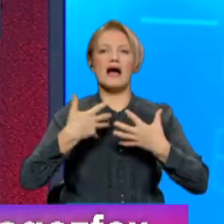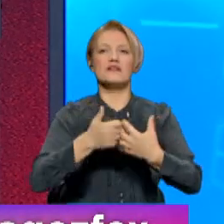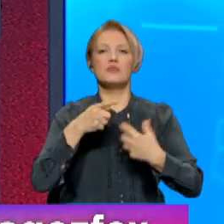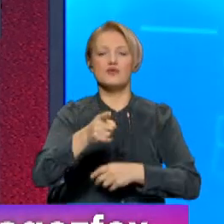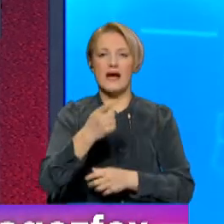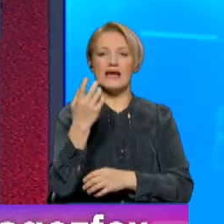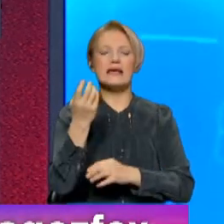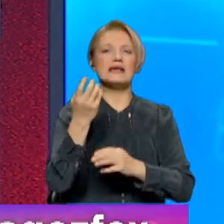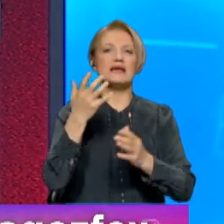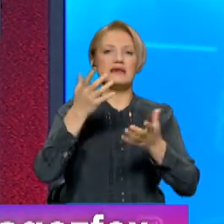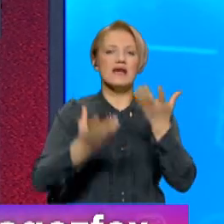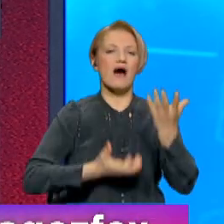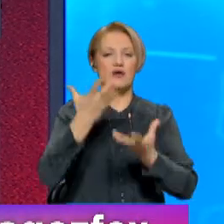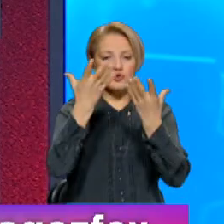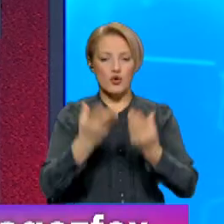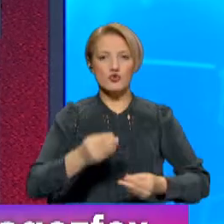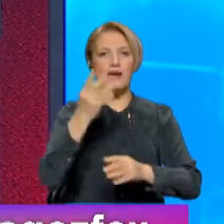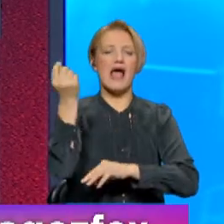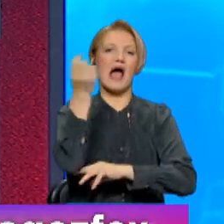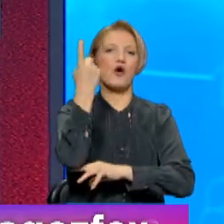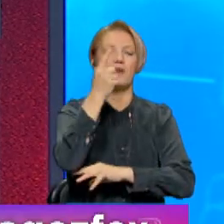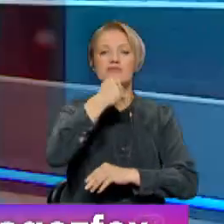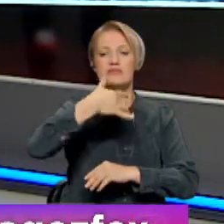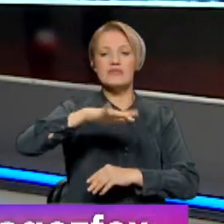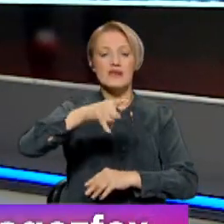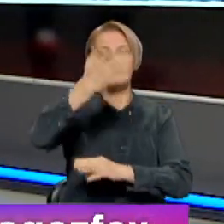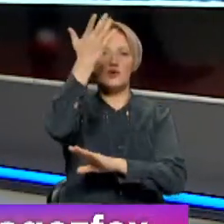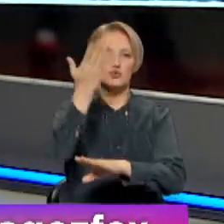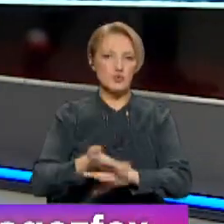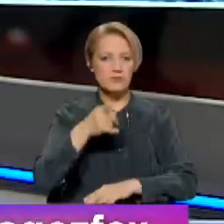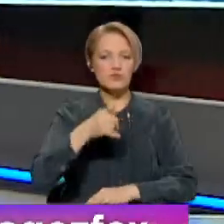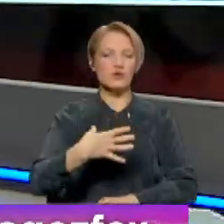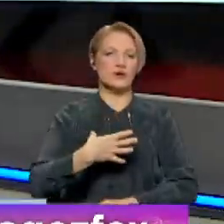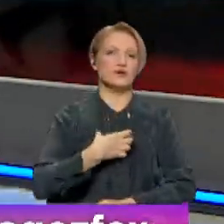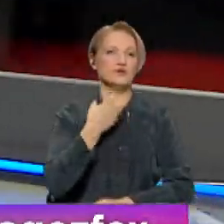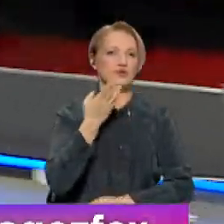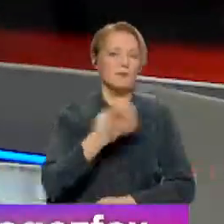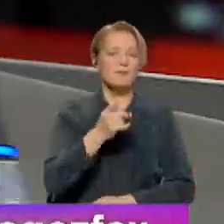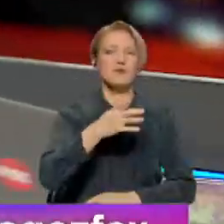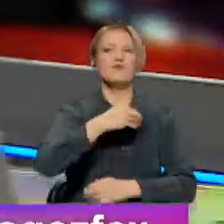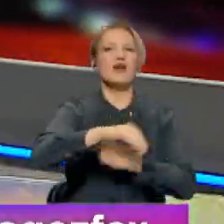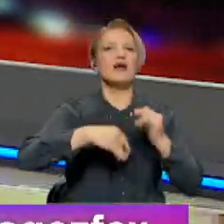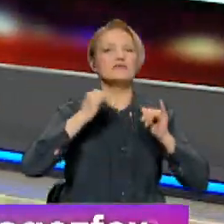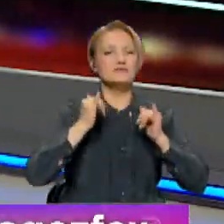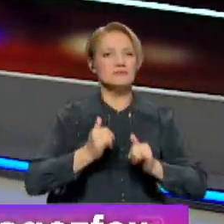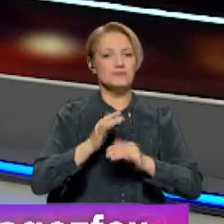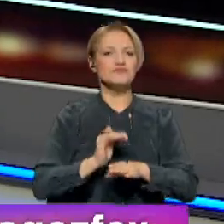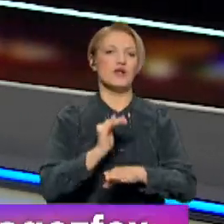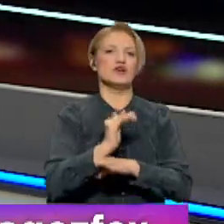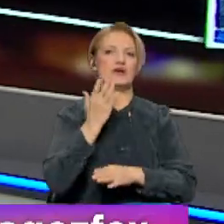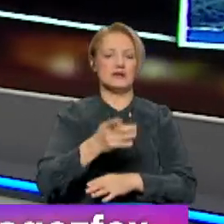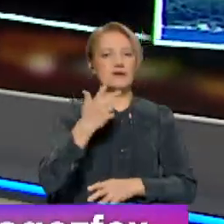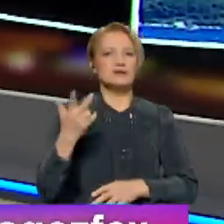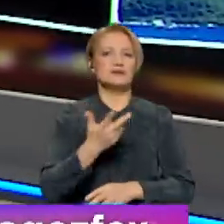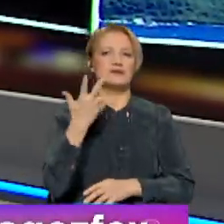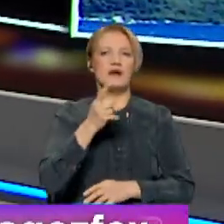yangın söndürme helikopteri Denizli'de düştü. Maalesef bu acıyı da, bu felaketi, faciayı da yaşadık. Hemen hızlı